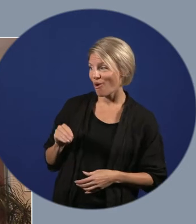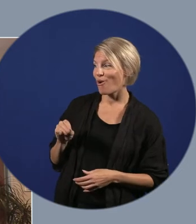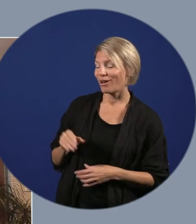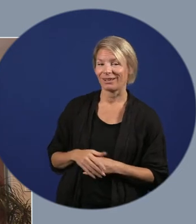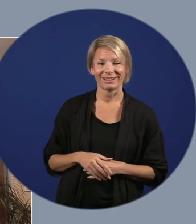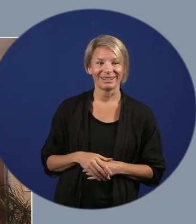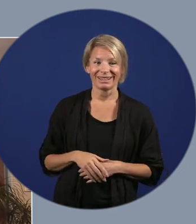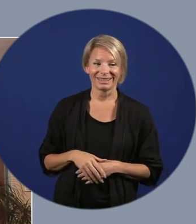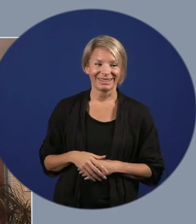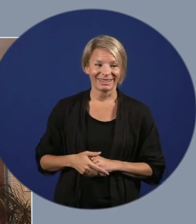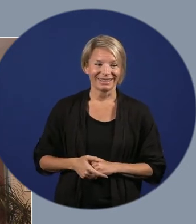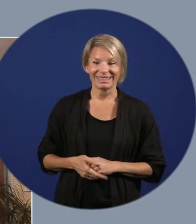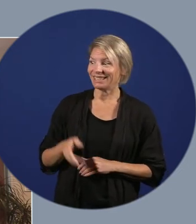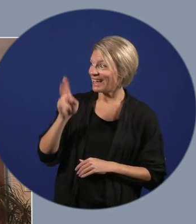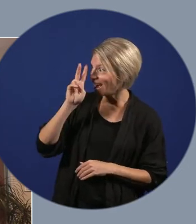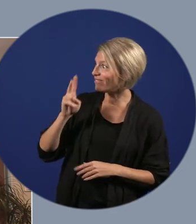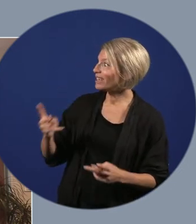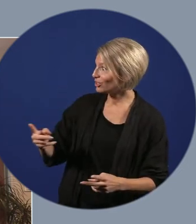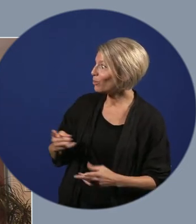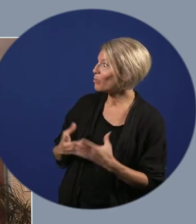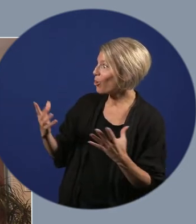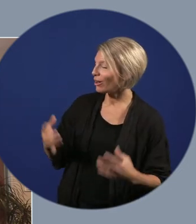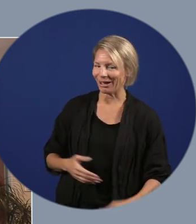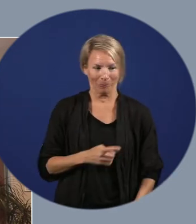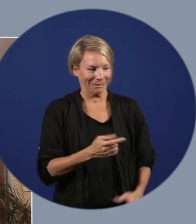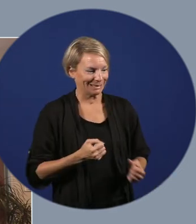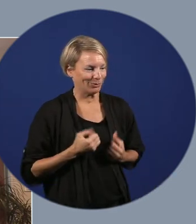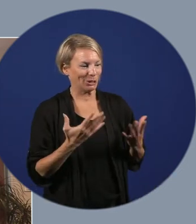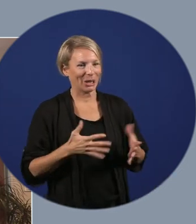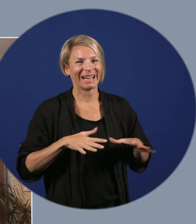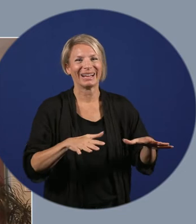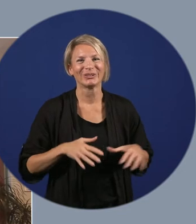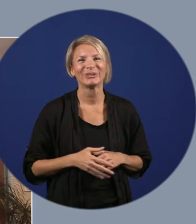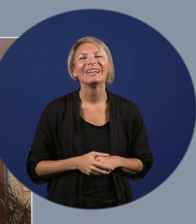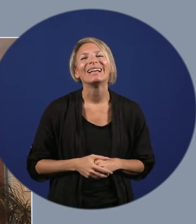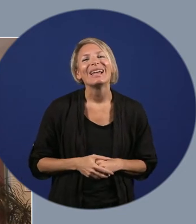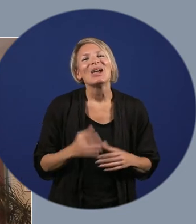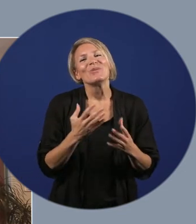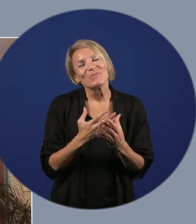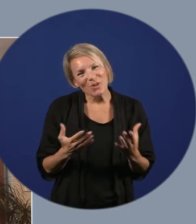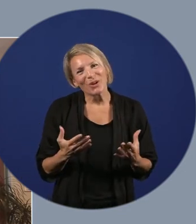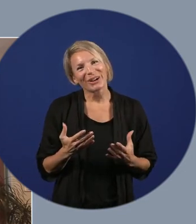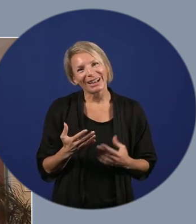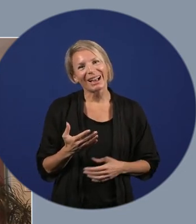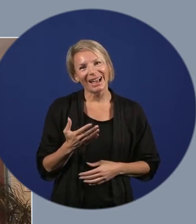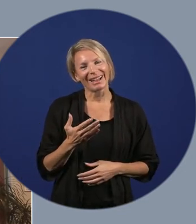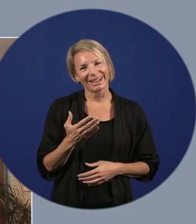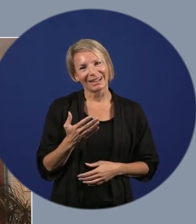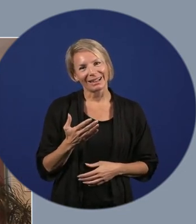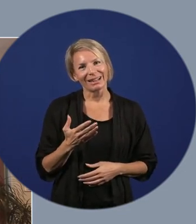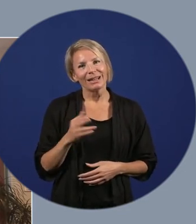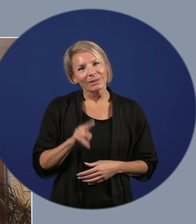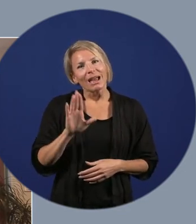en spontan reaktion här. Och det är många som har haft möjlighet att gå och rösta. Och vi har också schemalagt